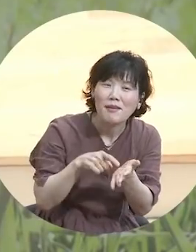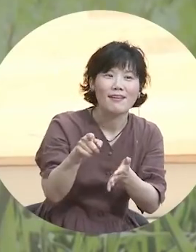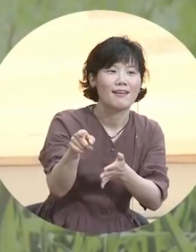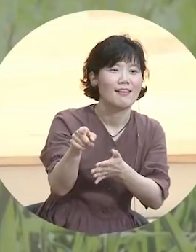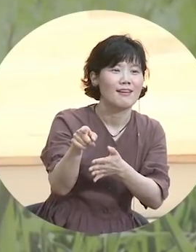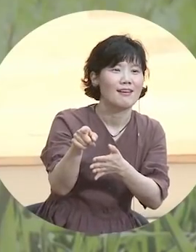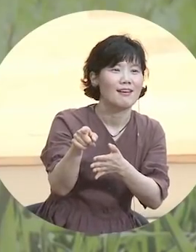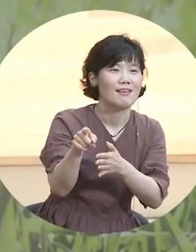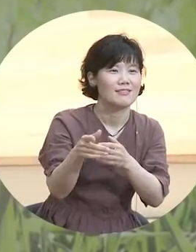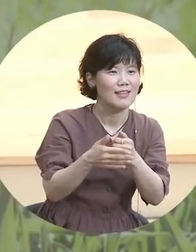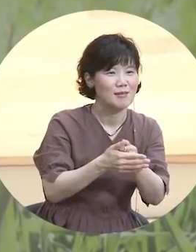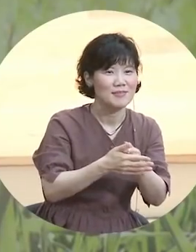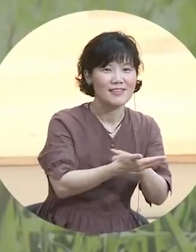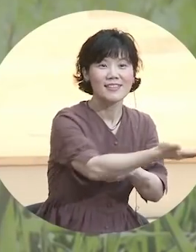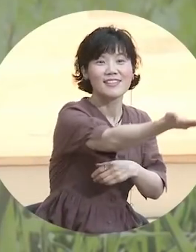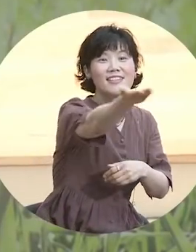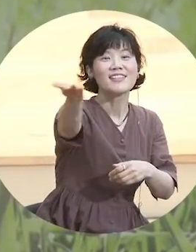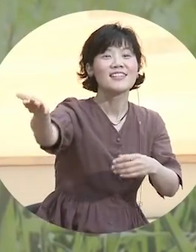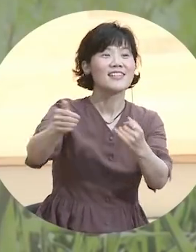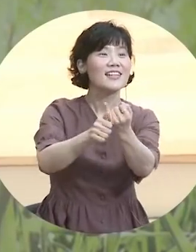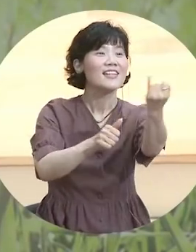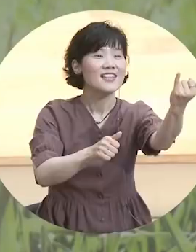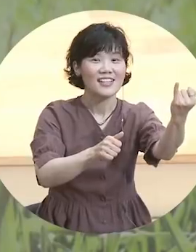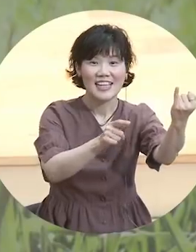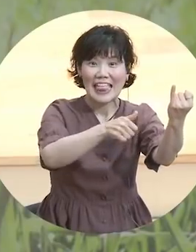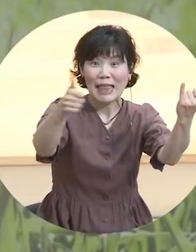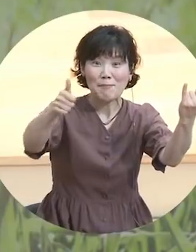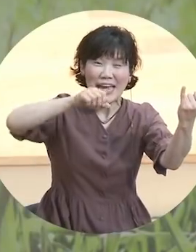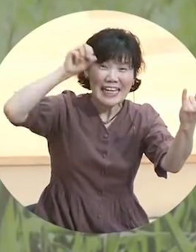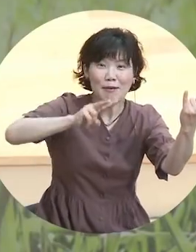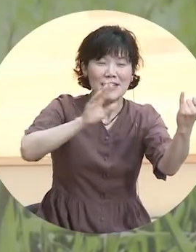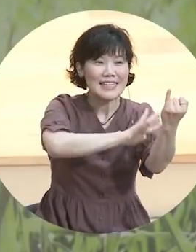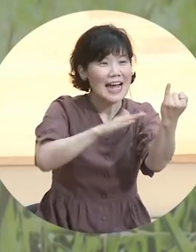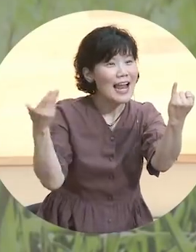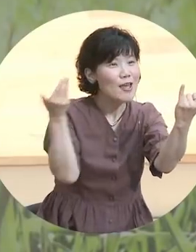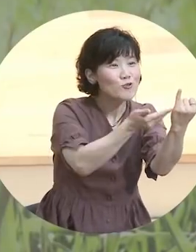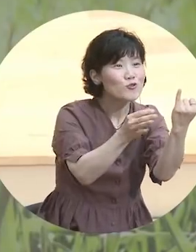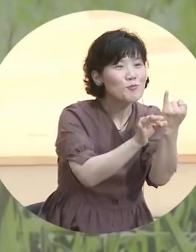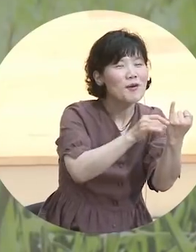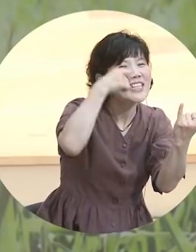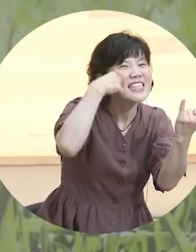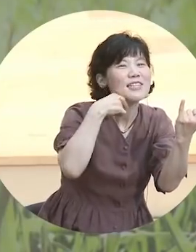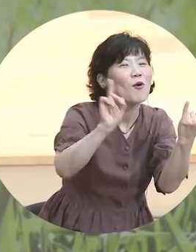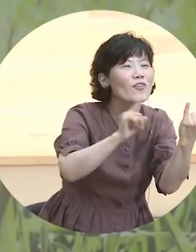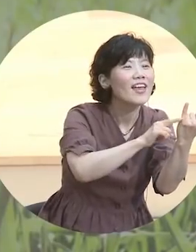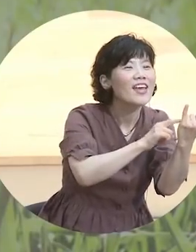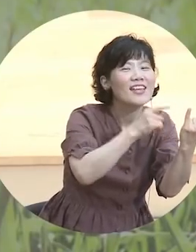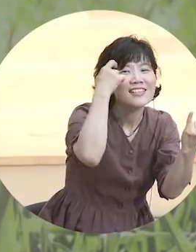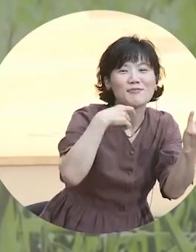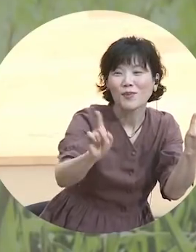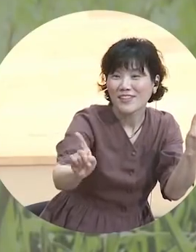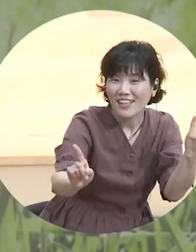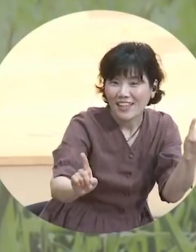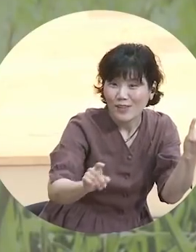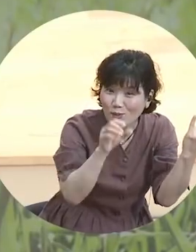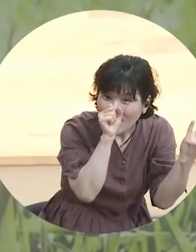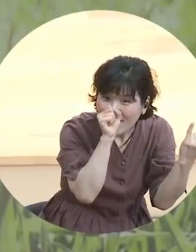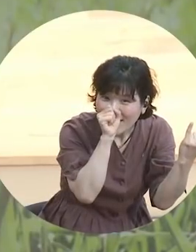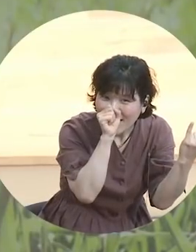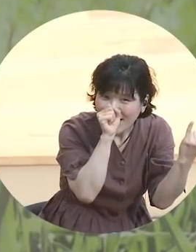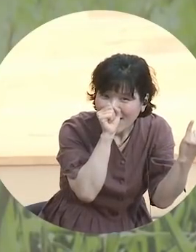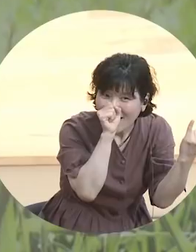되더래요. 이 자리 아내들이요, 여러분의 남편이 갑자기 잘해주면 좋습니까 싫습니까?